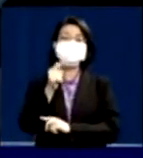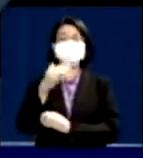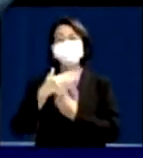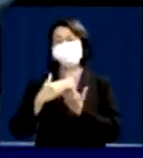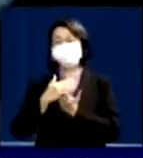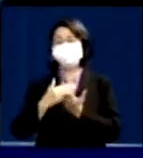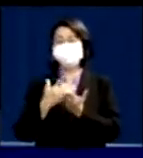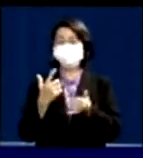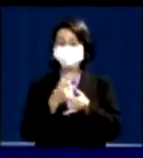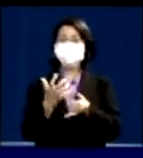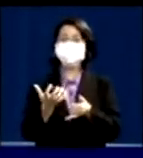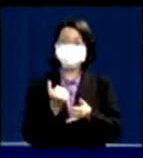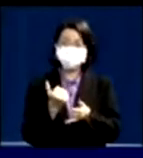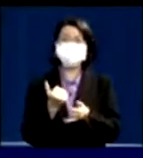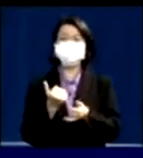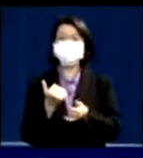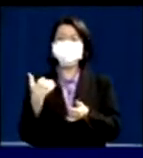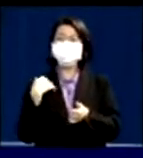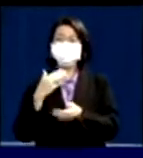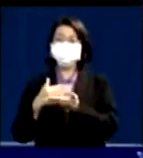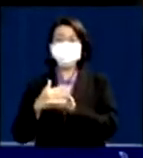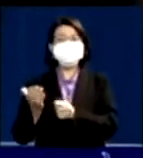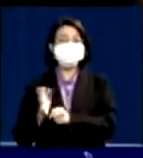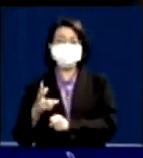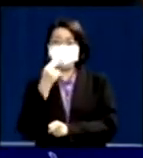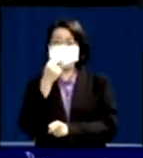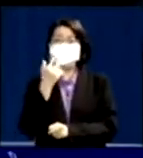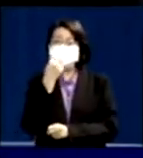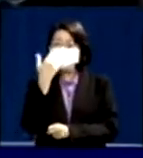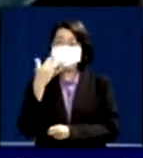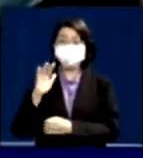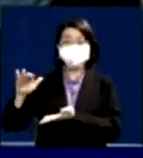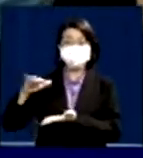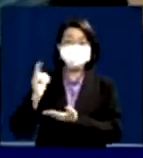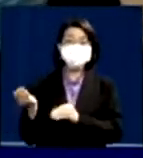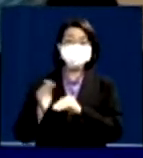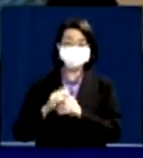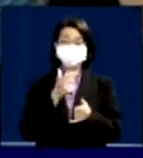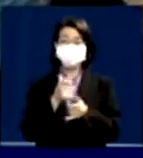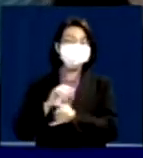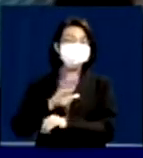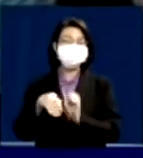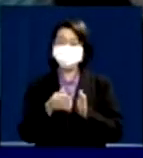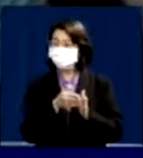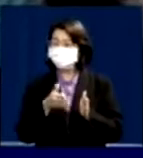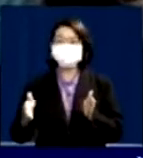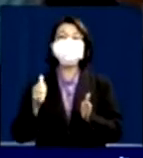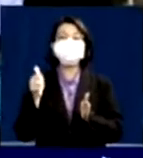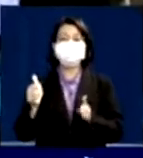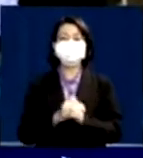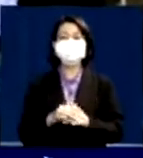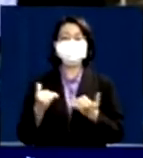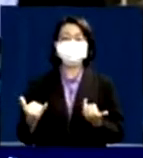ที่ได้รับวัคซีนแต่ถ้าได้รับการจัดสรรวัคซีนเพิ่มเติมก็จะมีการฉีดให้ทั้งหมดเช่นเดียวกันครับ ครับซึ่งในเบื้องต้นเนี่ย